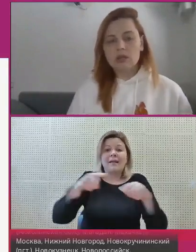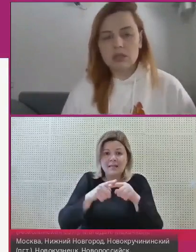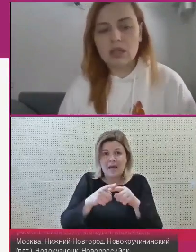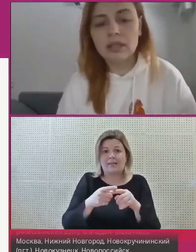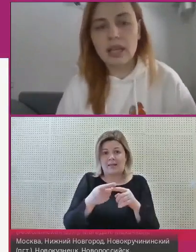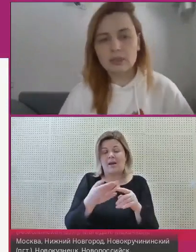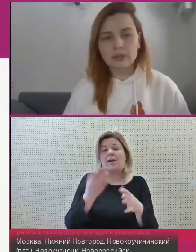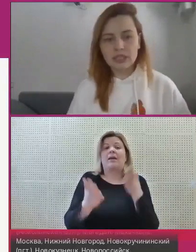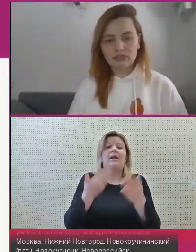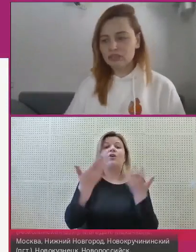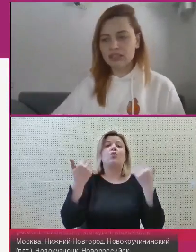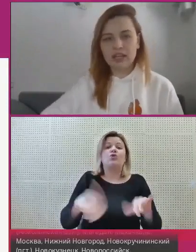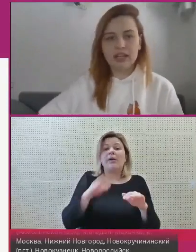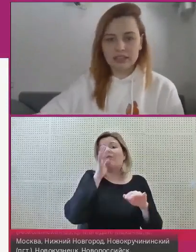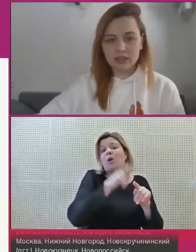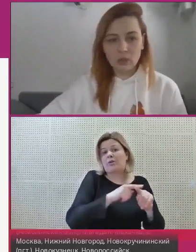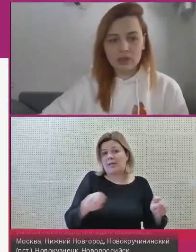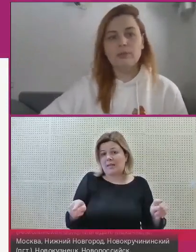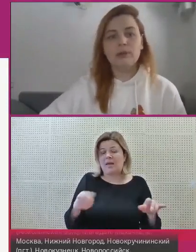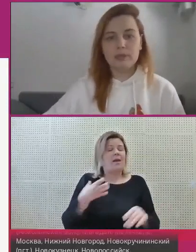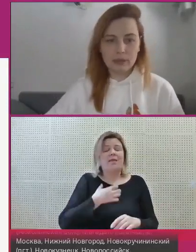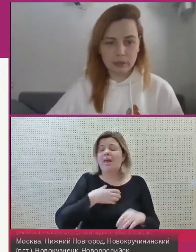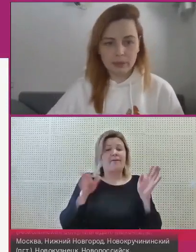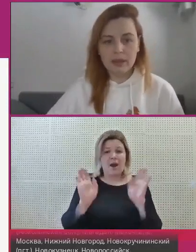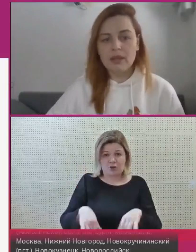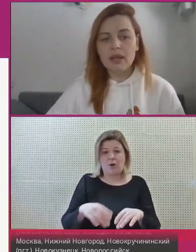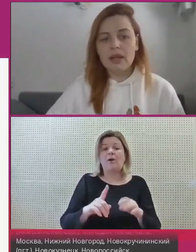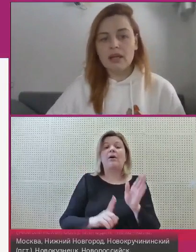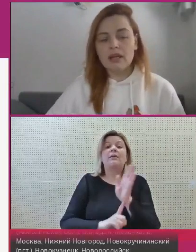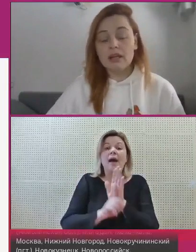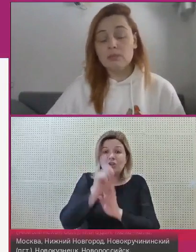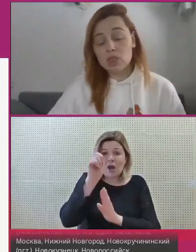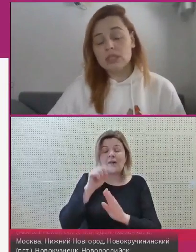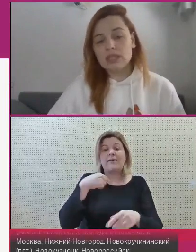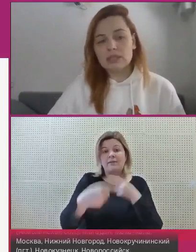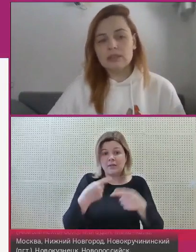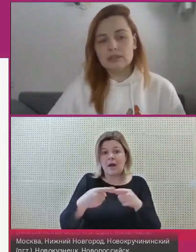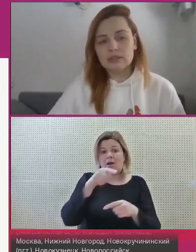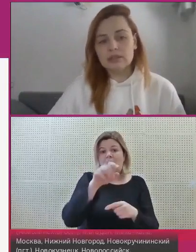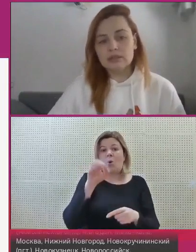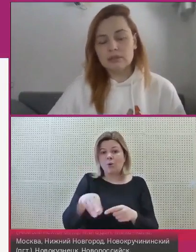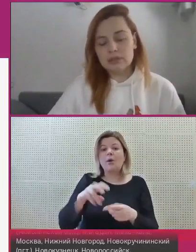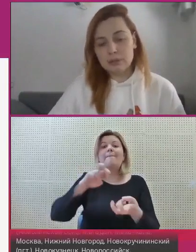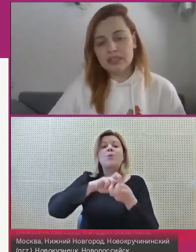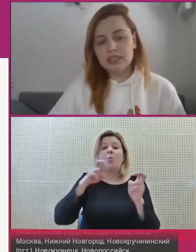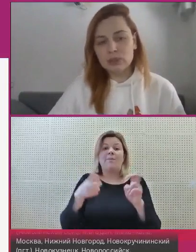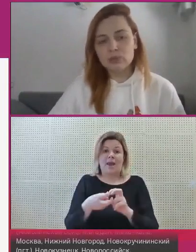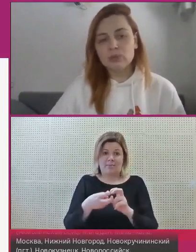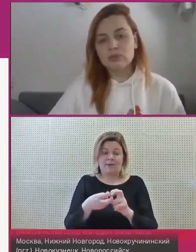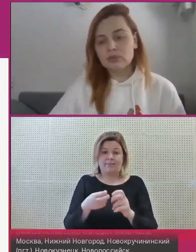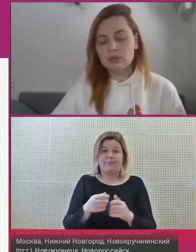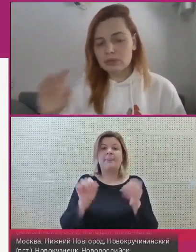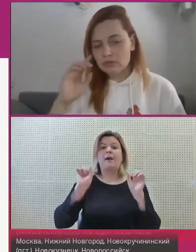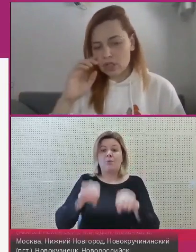Алгоритм действий всегда один, от проблемы. Можно, кстати, спросить